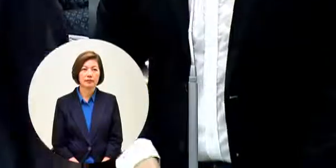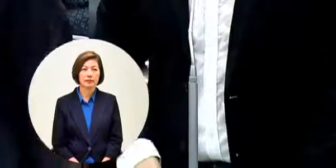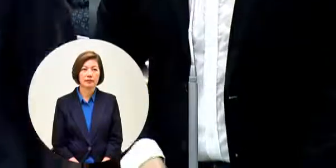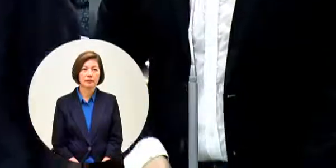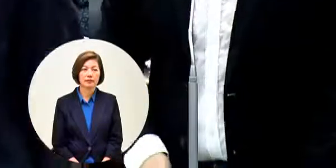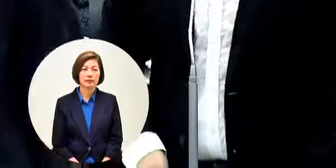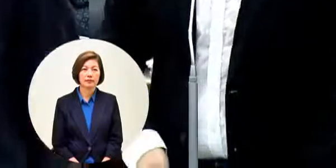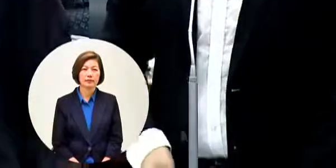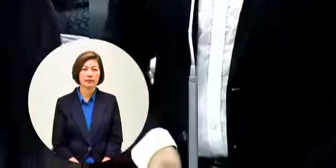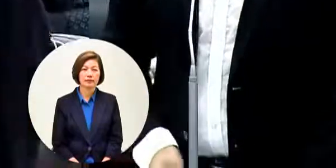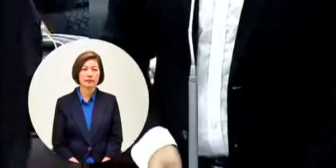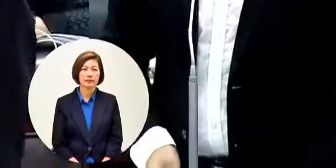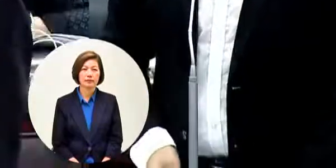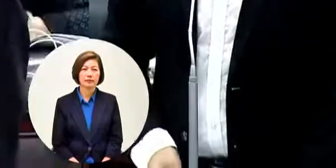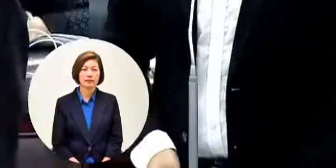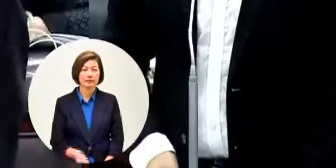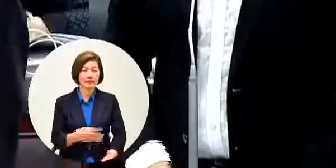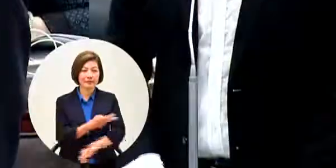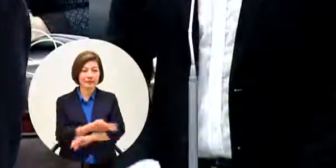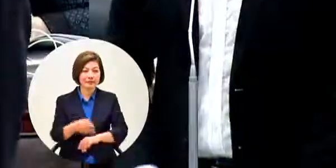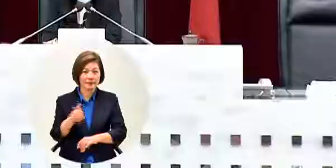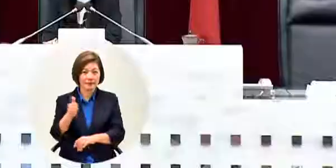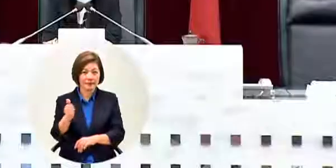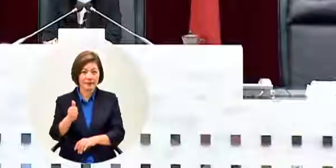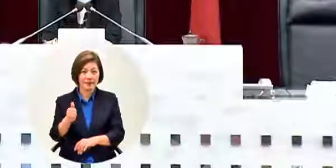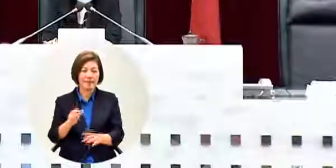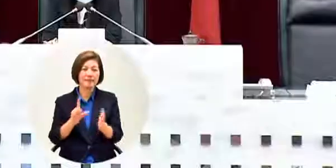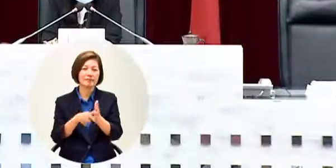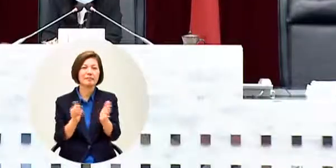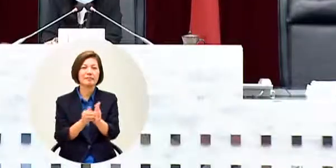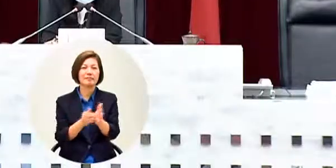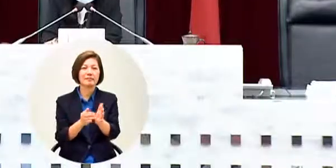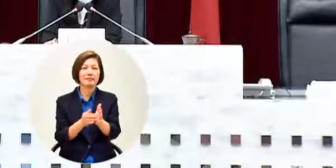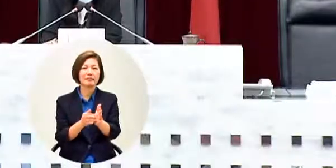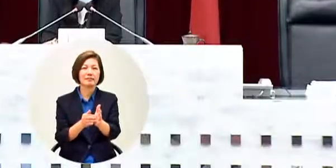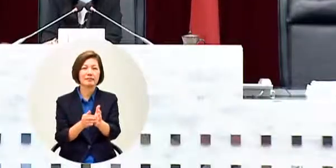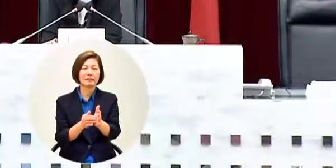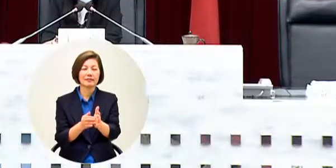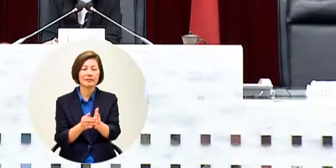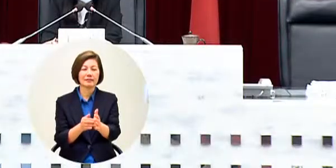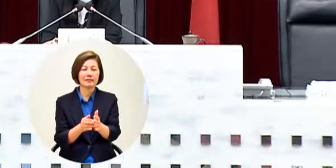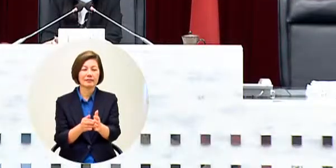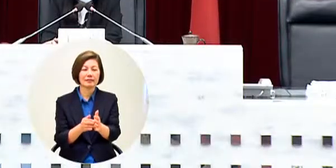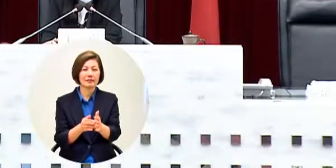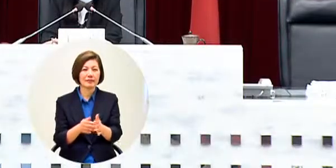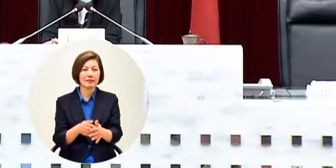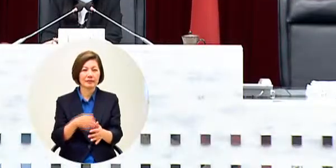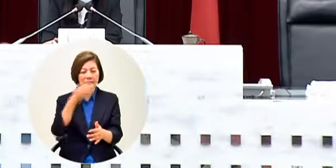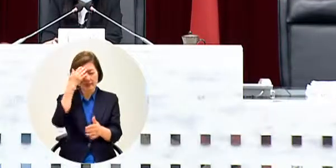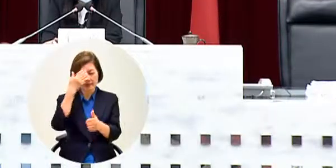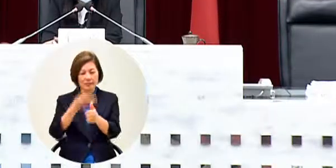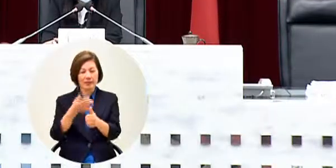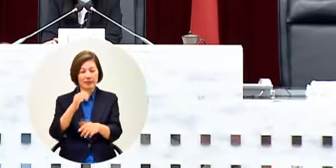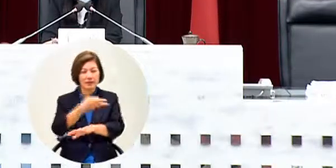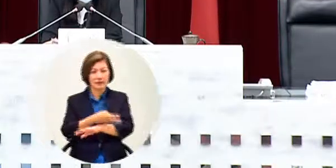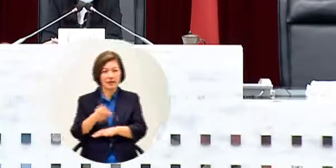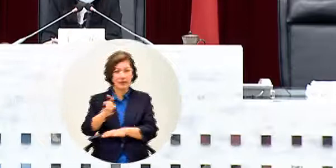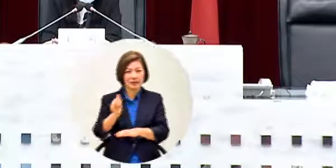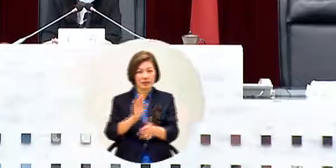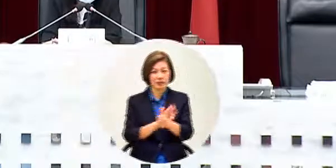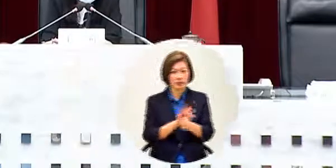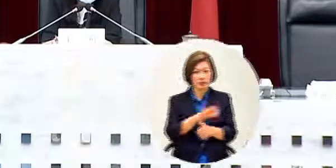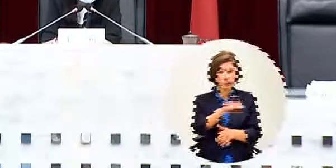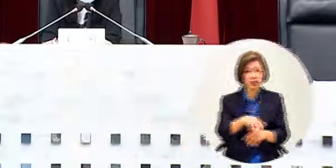那个江议员，抱歉哦，因为时间到了，是不是我们请江议员服务处，然后发个现场会